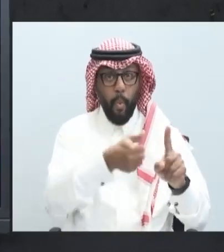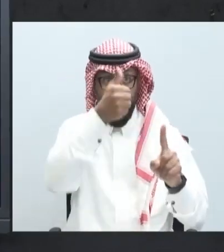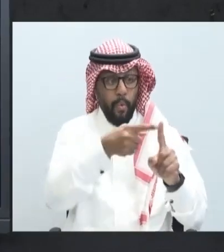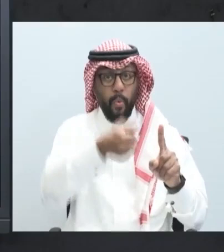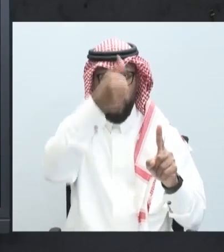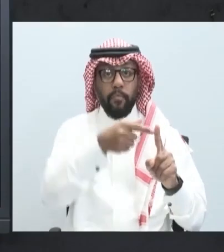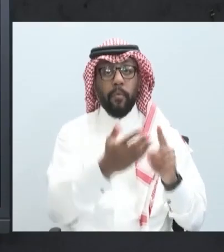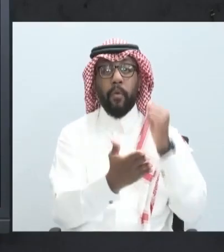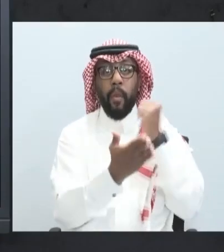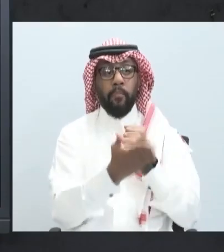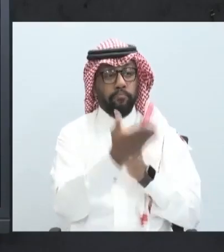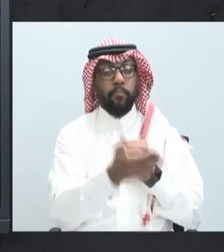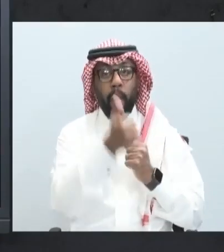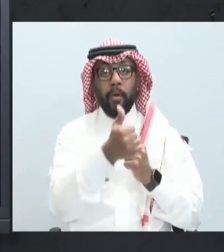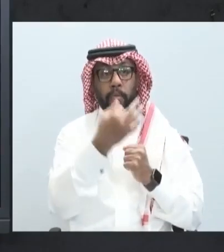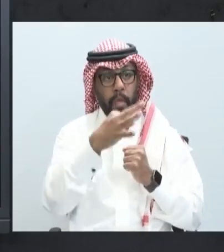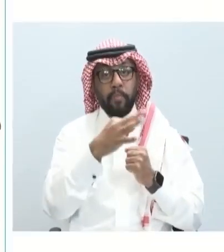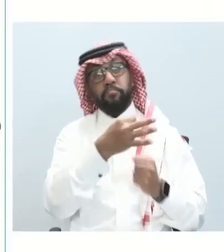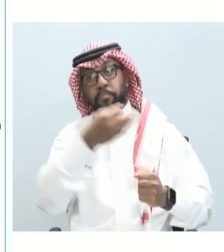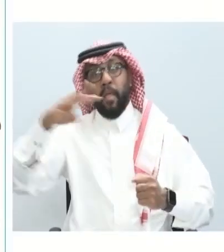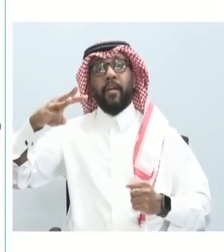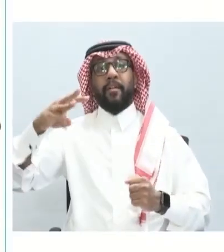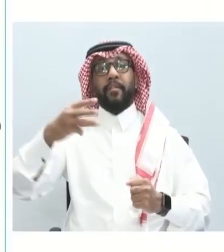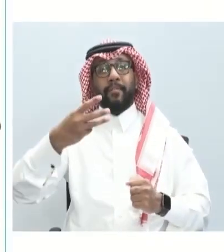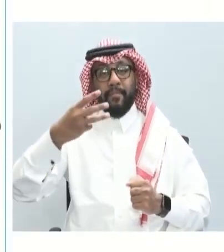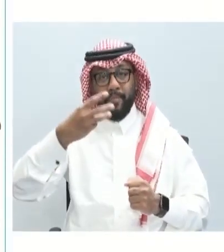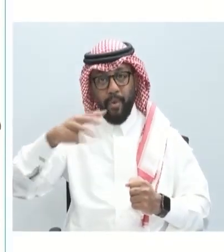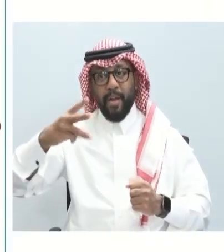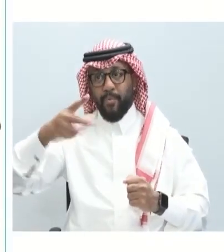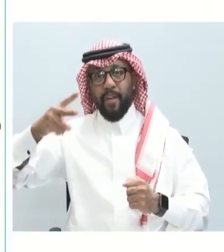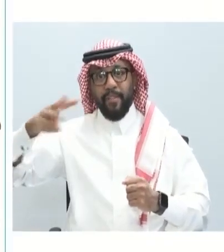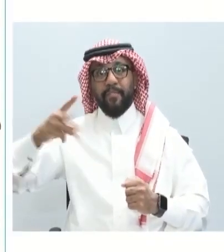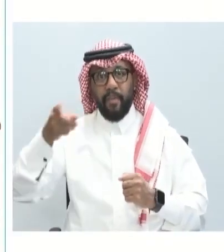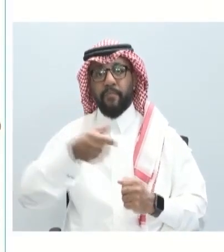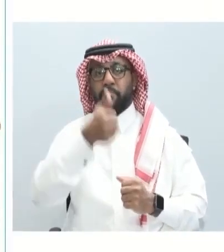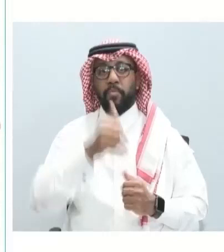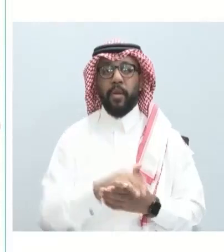يجب عليك التفكير في موقف مماثل وكتابه ذلك الموقف هنا